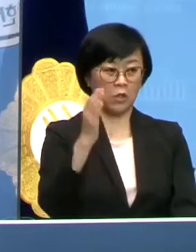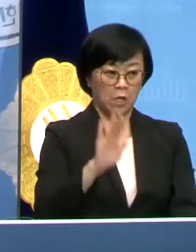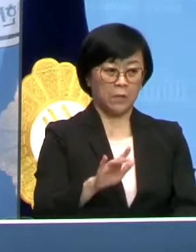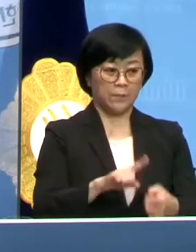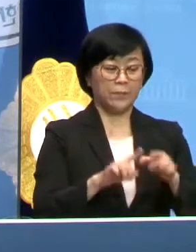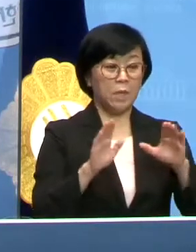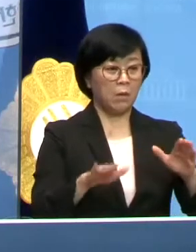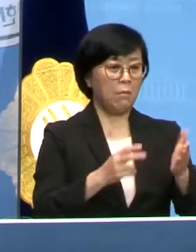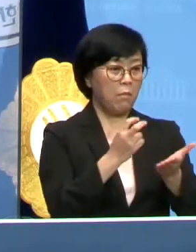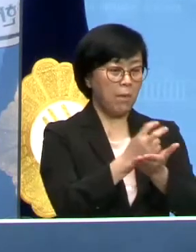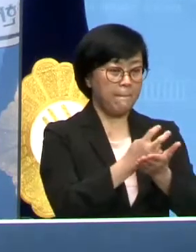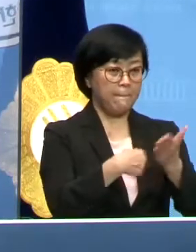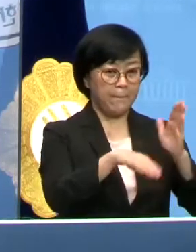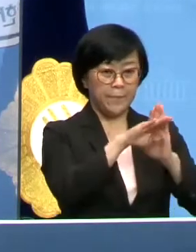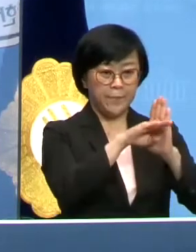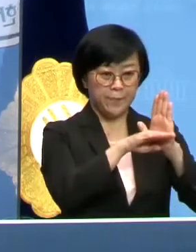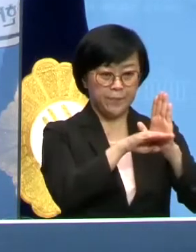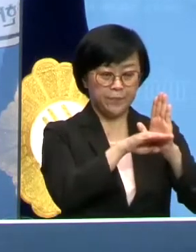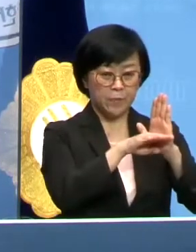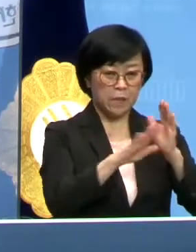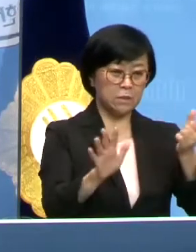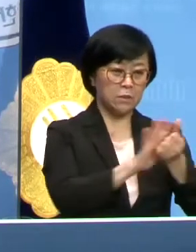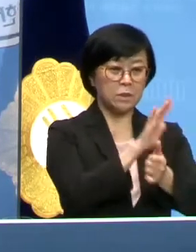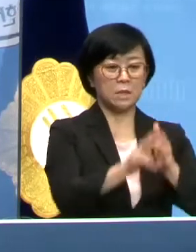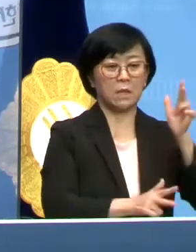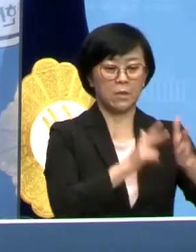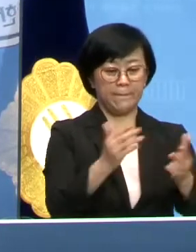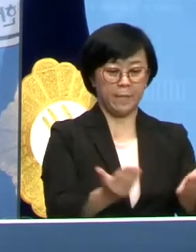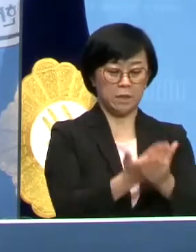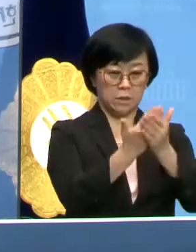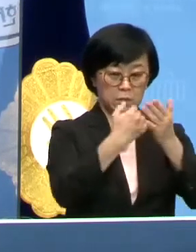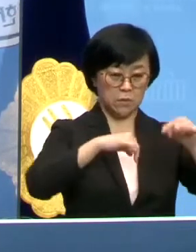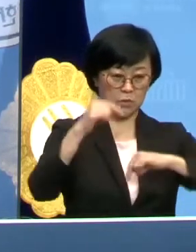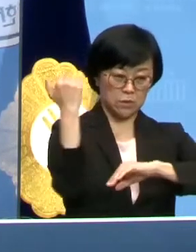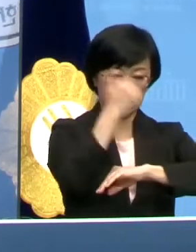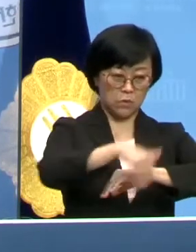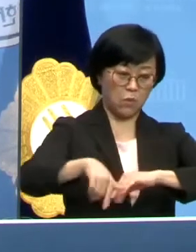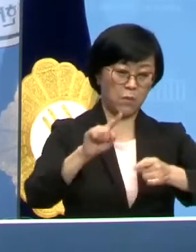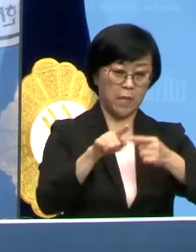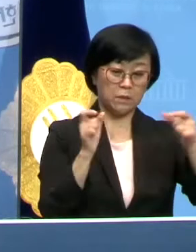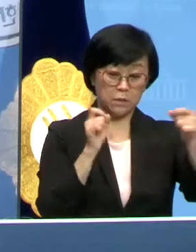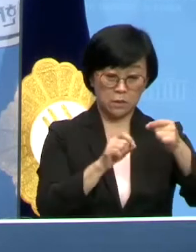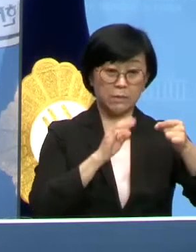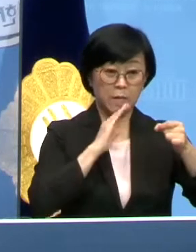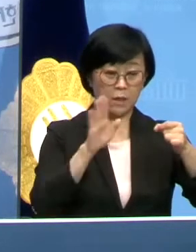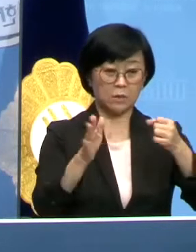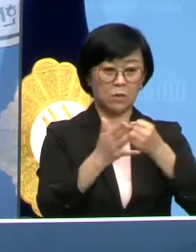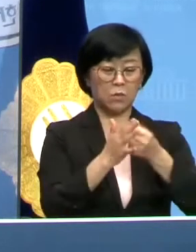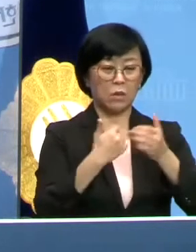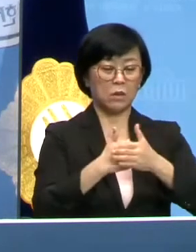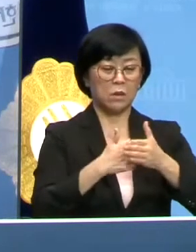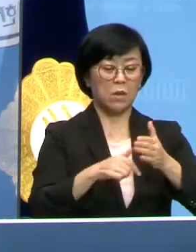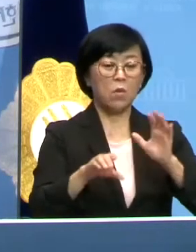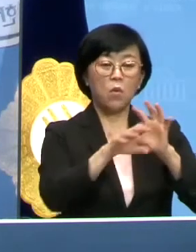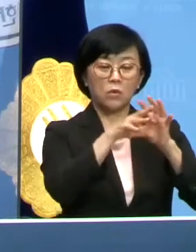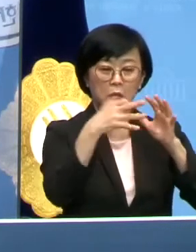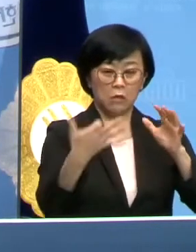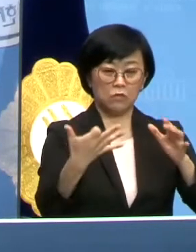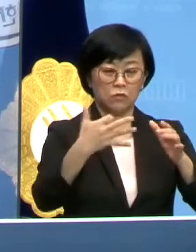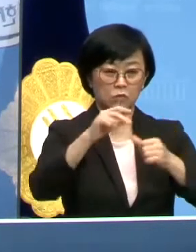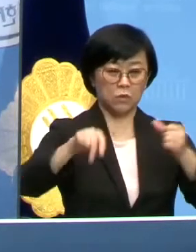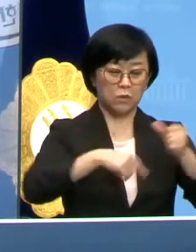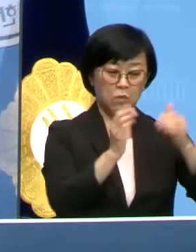이런 부분들은 모두 서비스 산업 발전 정책 으로만 접근하고 있습니다 코나 결국 이로